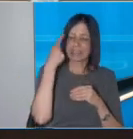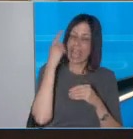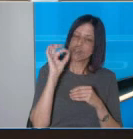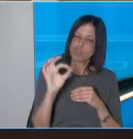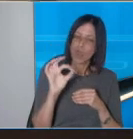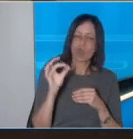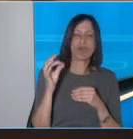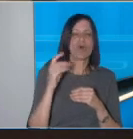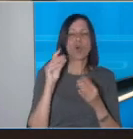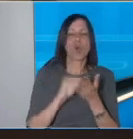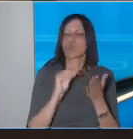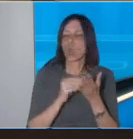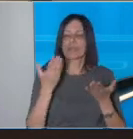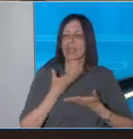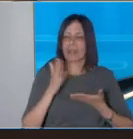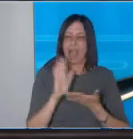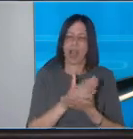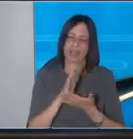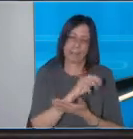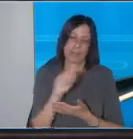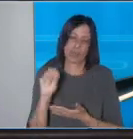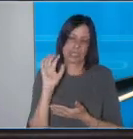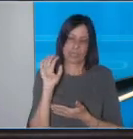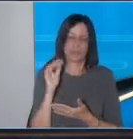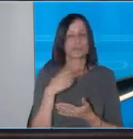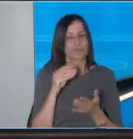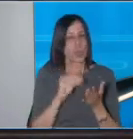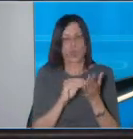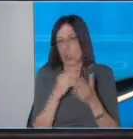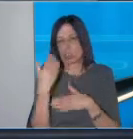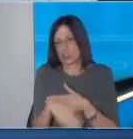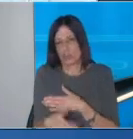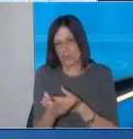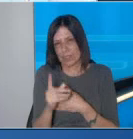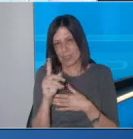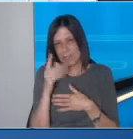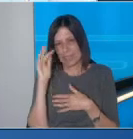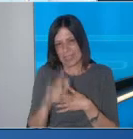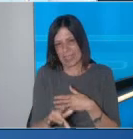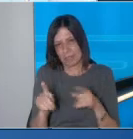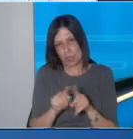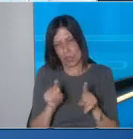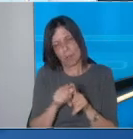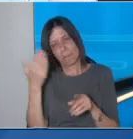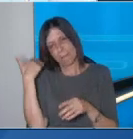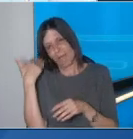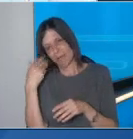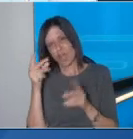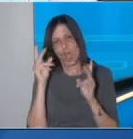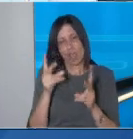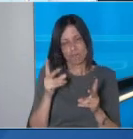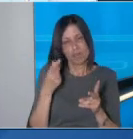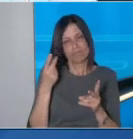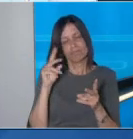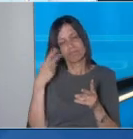התקבלה החלטה בנושא. אוקיי, אז בינתיים, את אומרת, זה לא סופי, לא חד משמעית שמתנגדים כמו שהיה בעבר, יכול להיות שיהיה פה קוניונקטורה